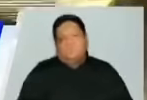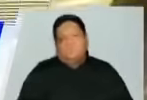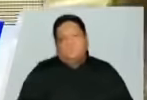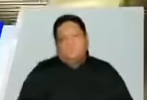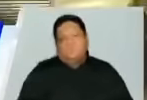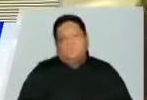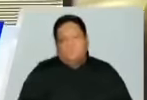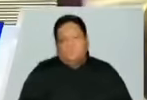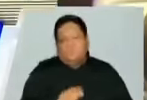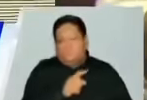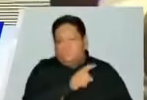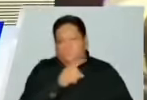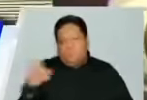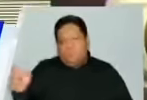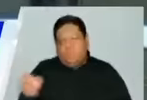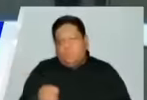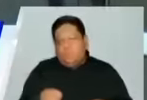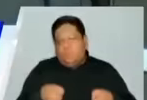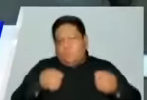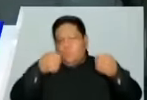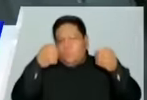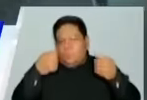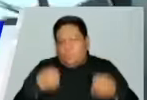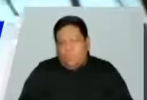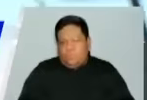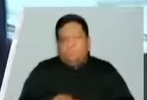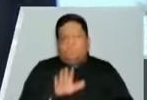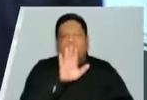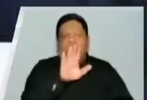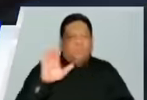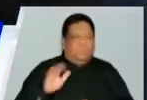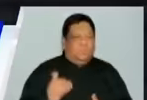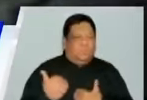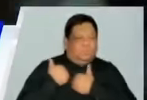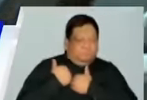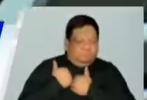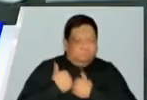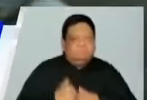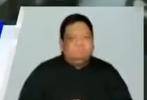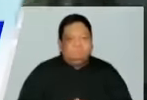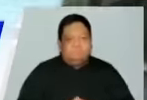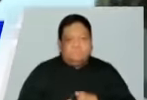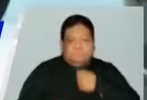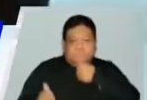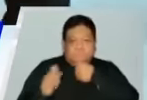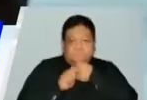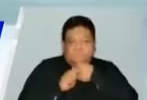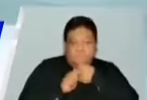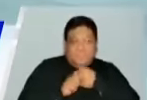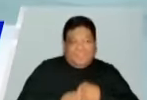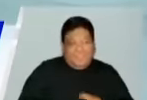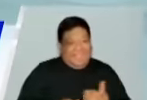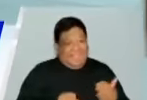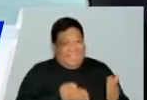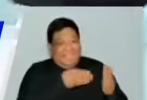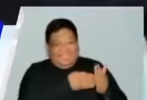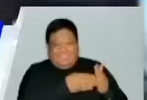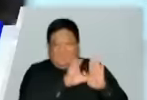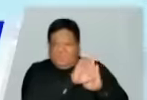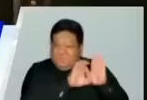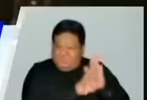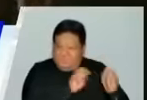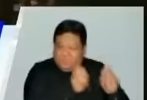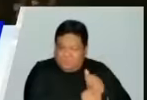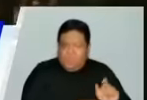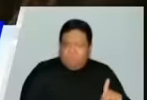your direct vote. Bukod sa panukalang tsa-tsa, binanatan din ni Duterte ang foreign travels ni Pangulong